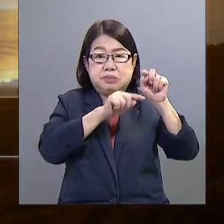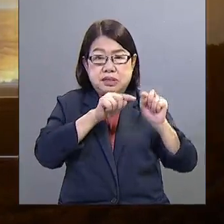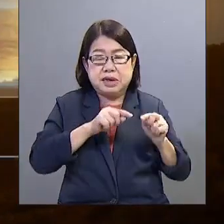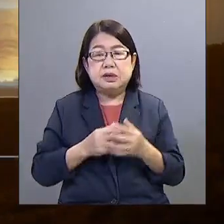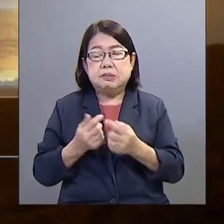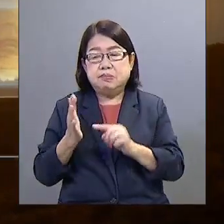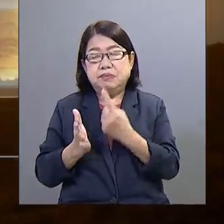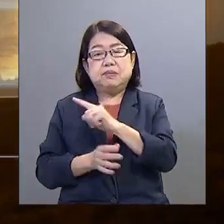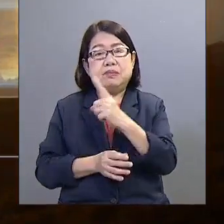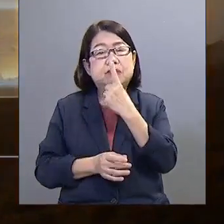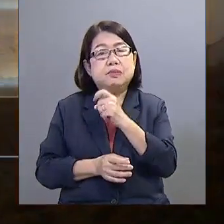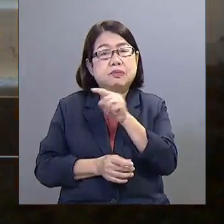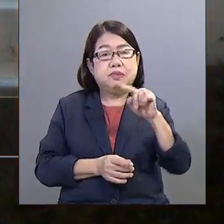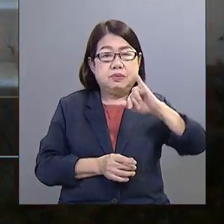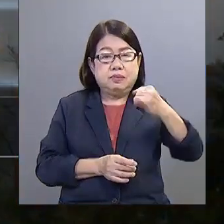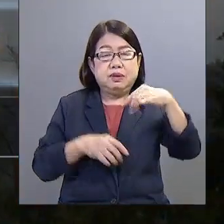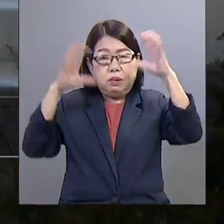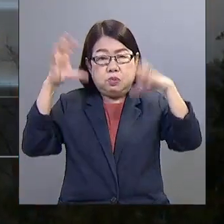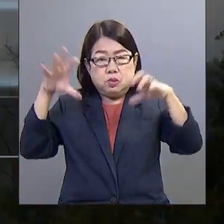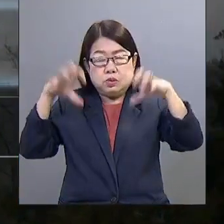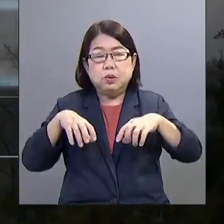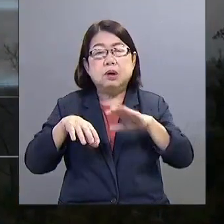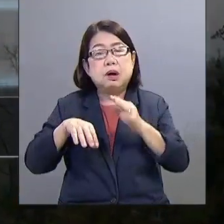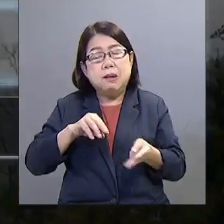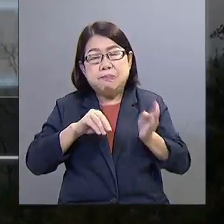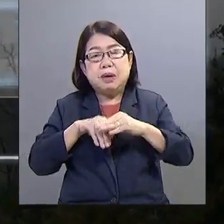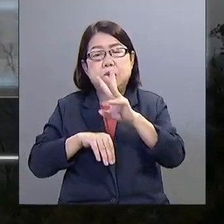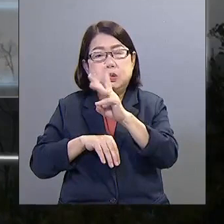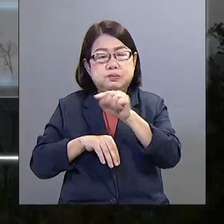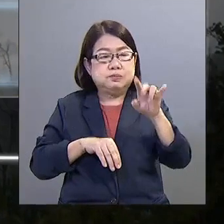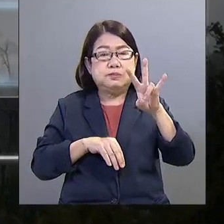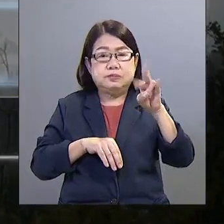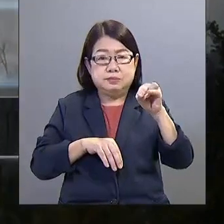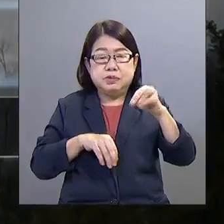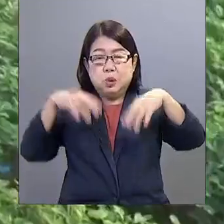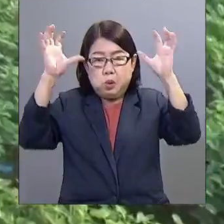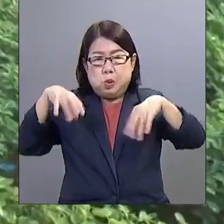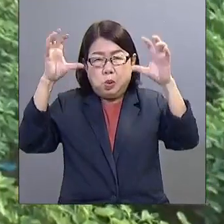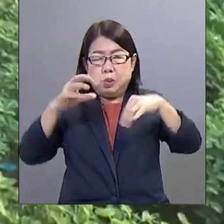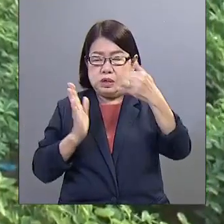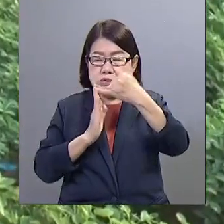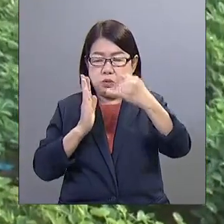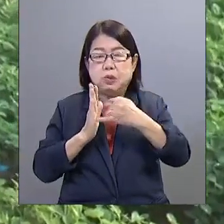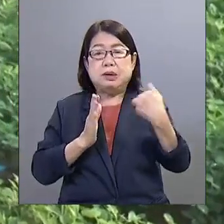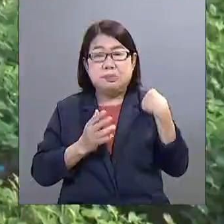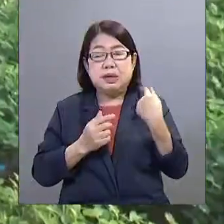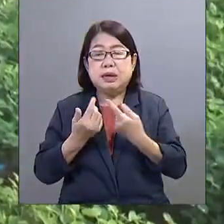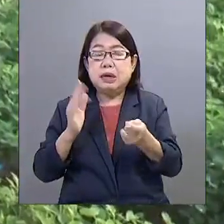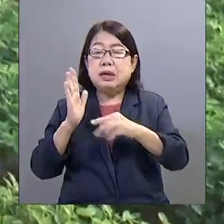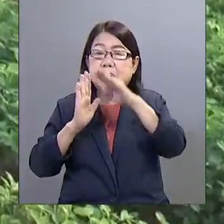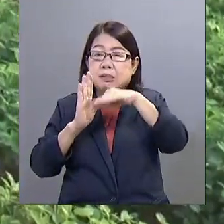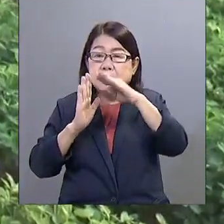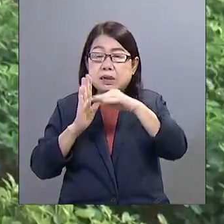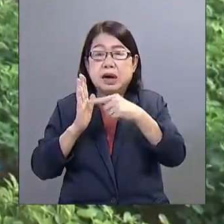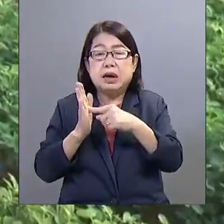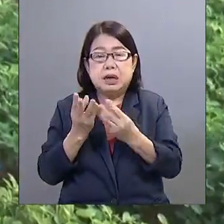ใช่วระหวงวนอธิร ถึวัจนธทมีฝนฟ้าขนองเพิ่มขึนเป็ 60-70% ของพ้นที่ และมฝนตกหนกบางแห่งระยะนี้ทางตอนลางของพาคด